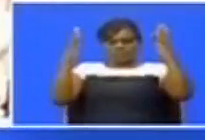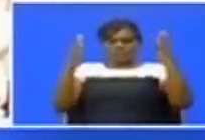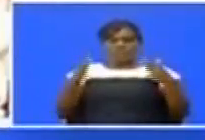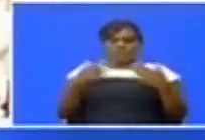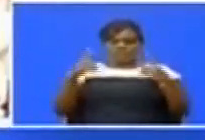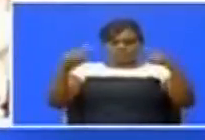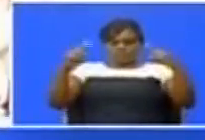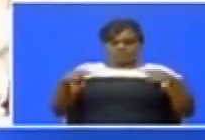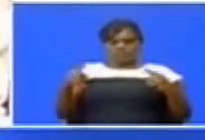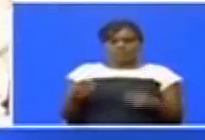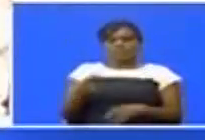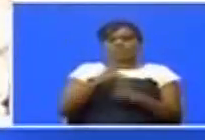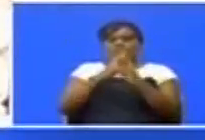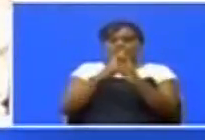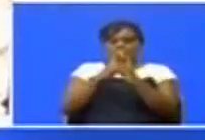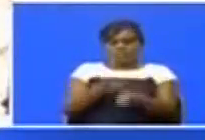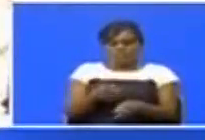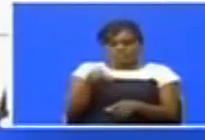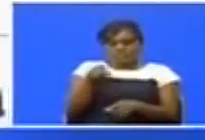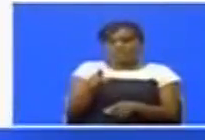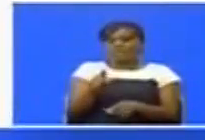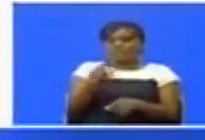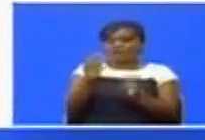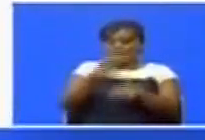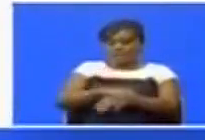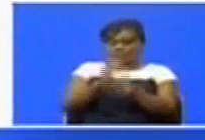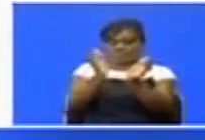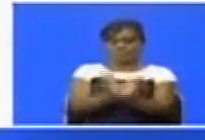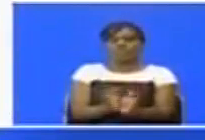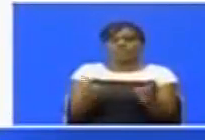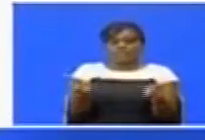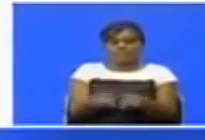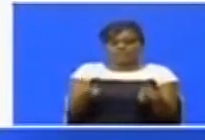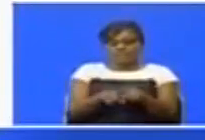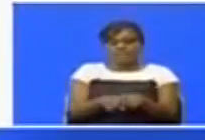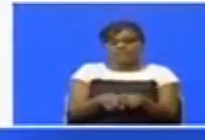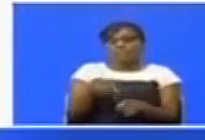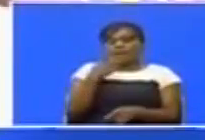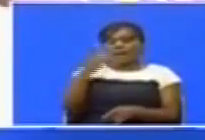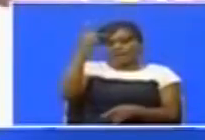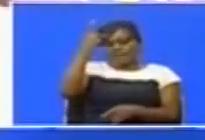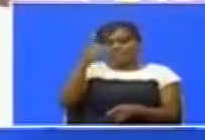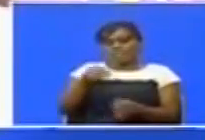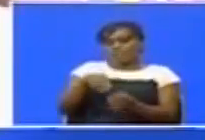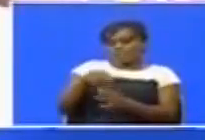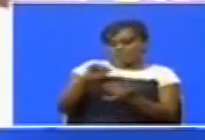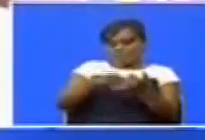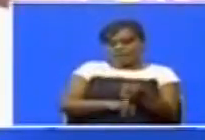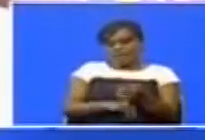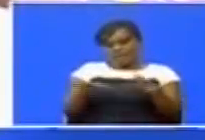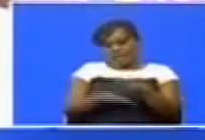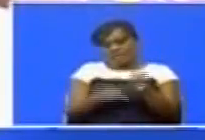watakaofanikisha shughuli hizo wameripotiwa kupiga kalamu watakapopatikana. Aidha, wanaume ambao huwaoa mabinti walio chini ya miaka 18